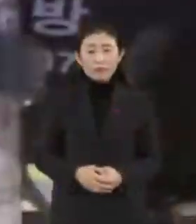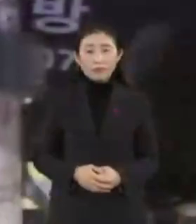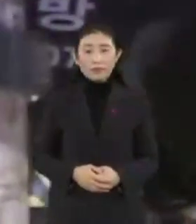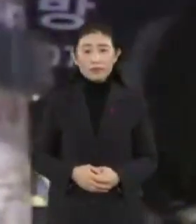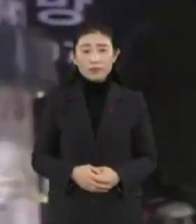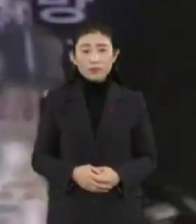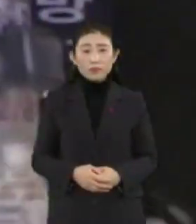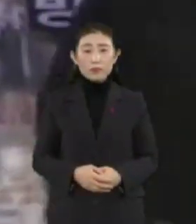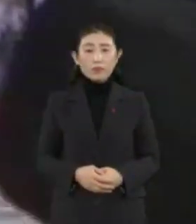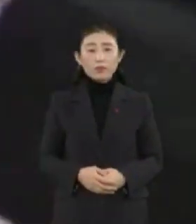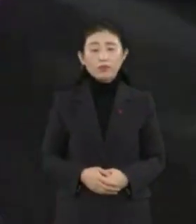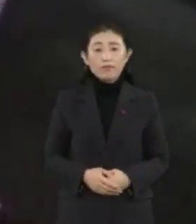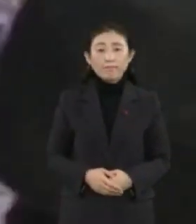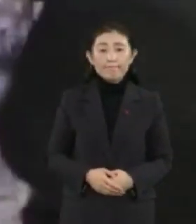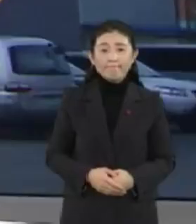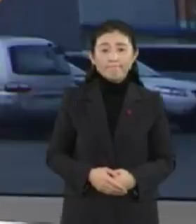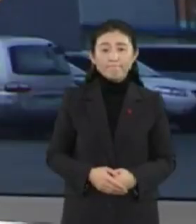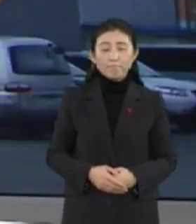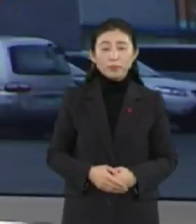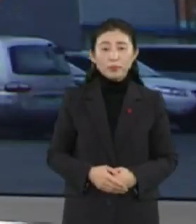TJB 조혜원입니다.